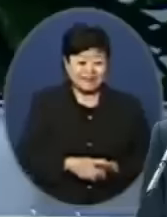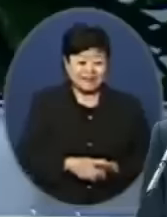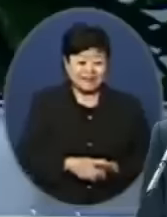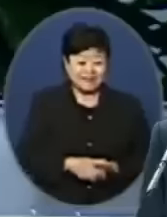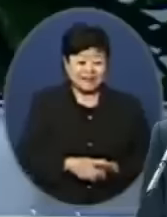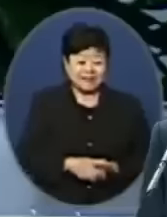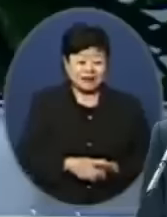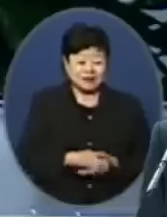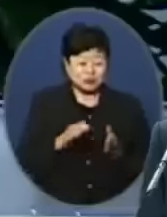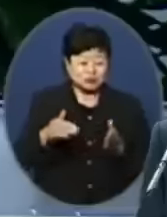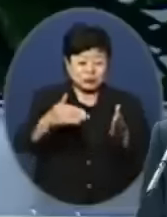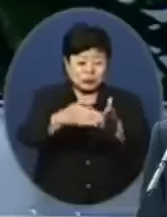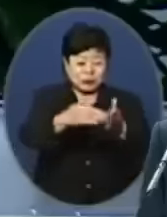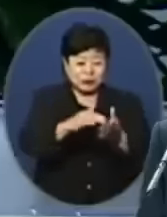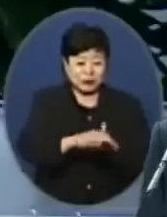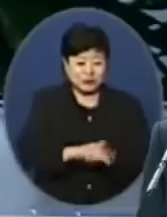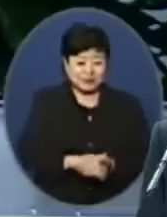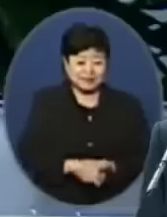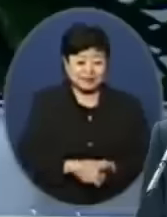내가 다 준비해 놓았다.